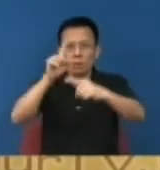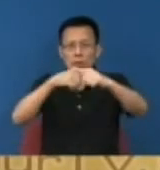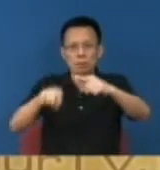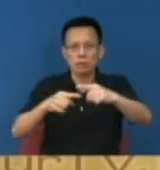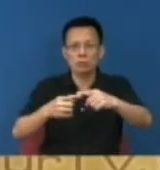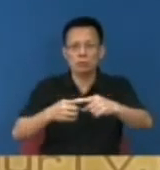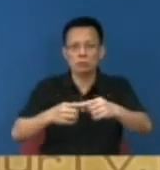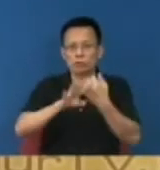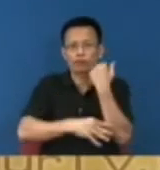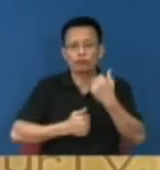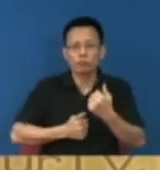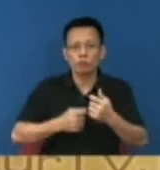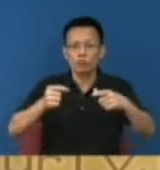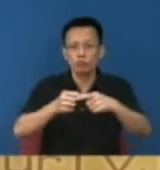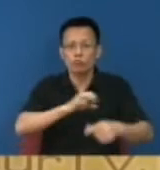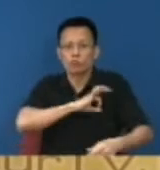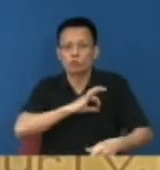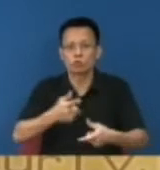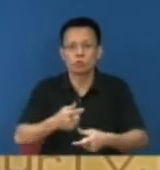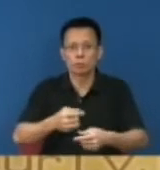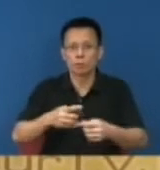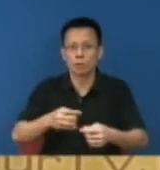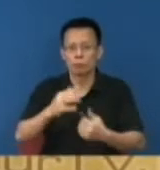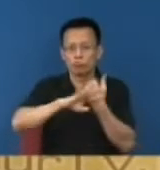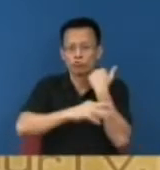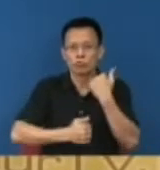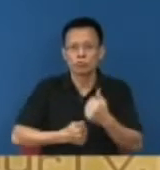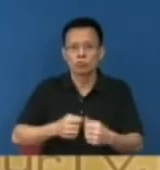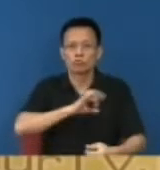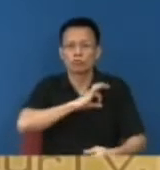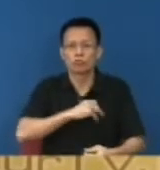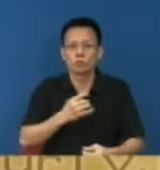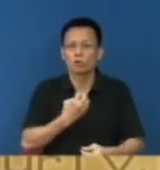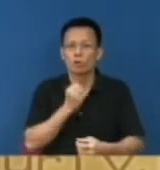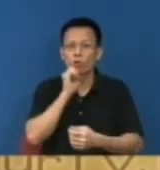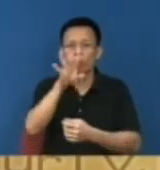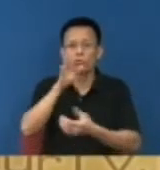態，大律師公會就說你說那四個的